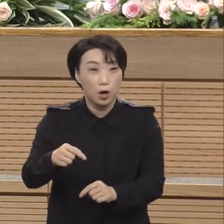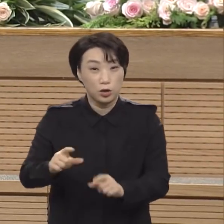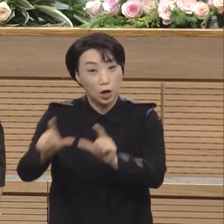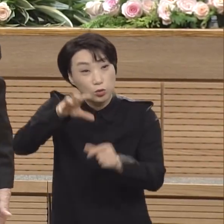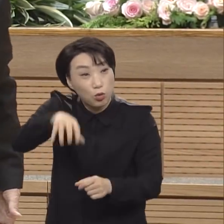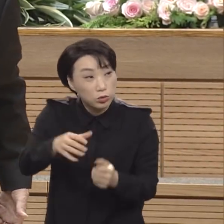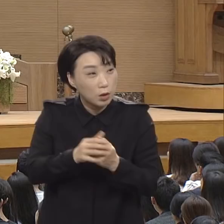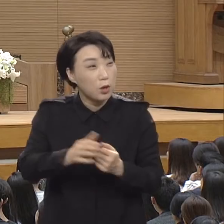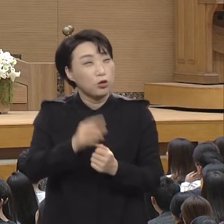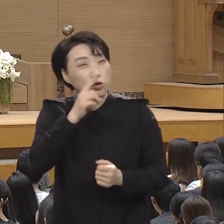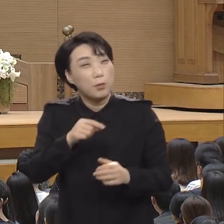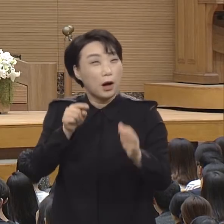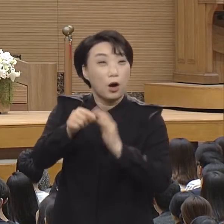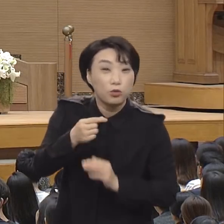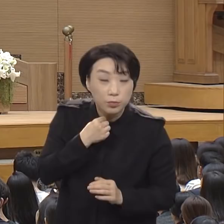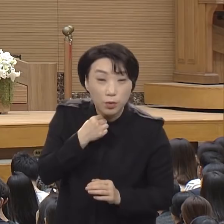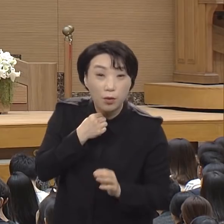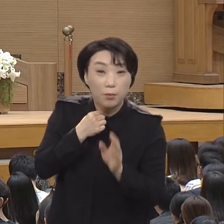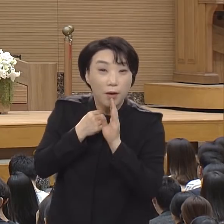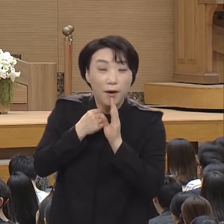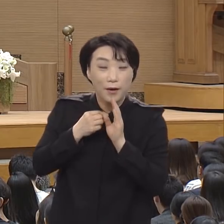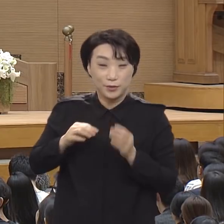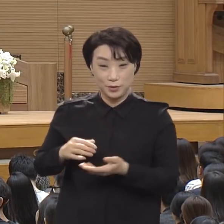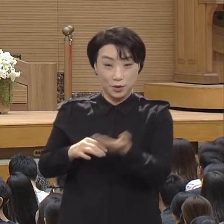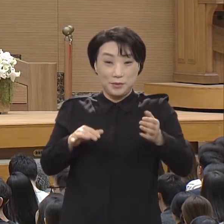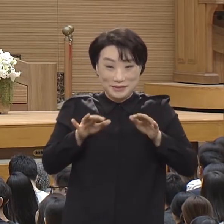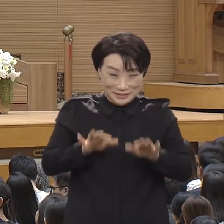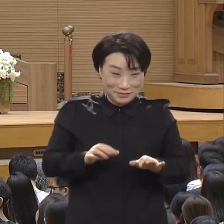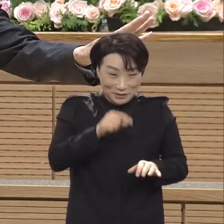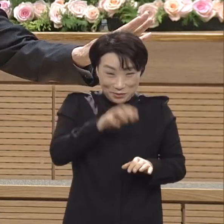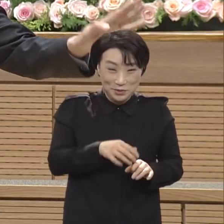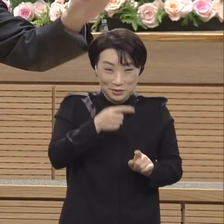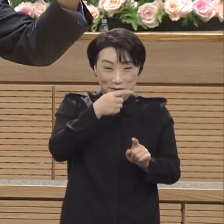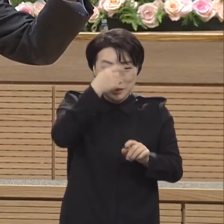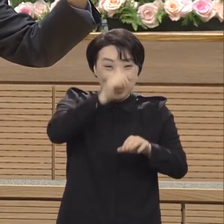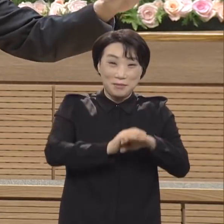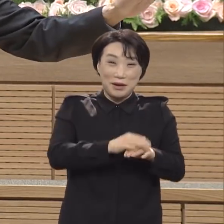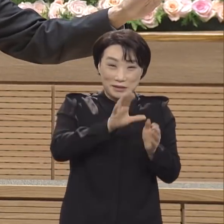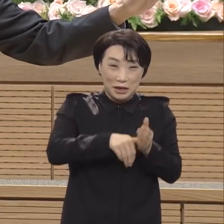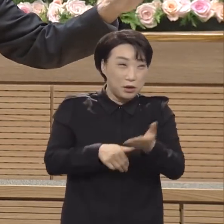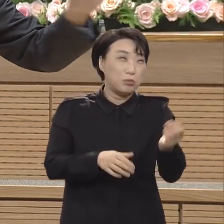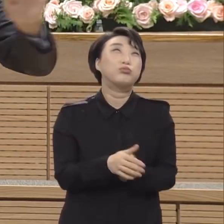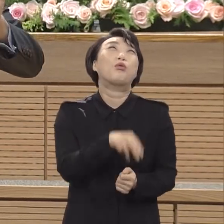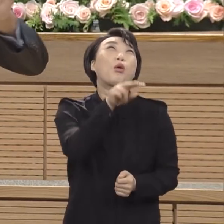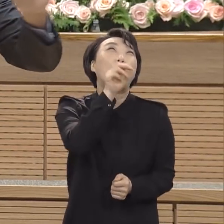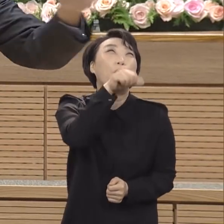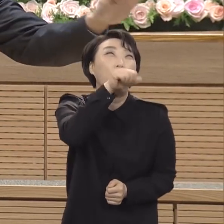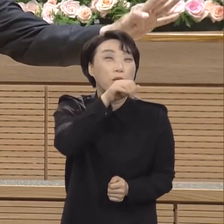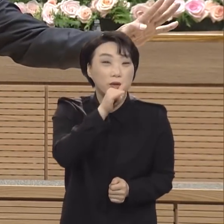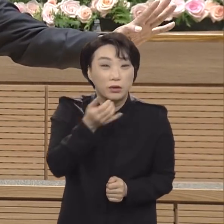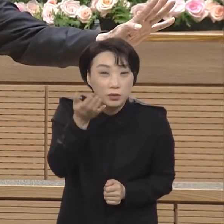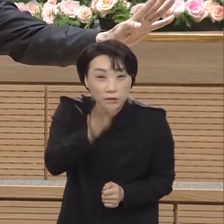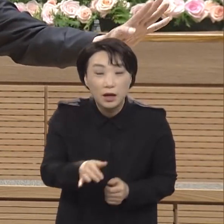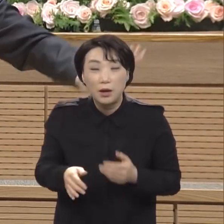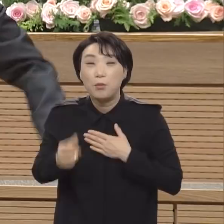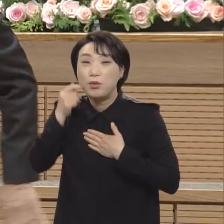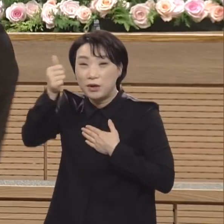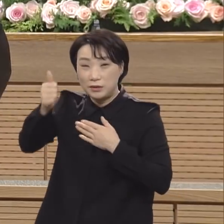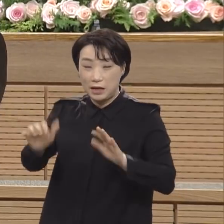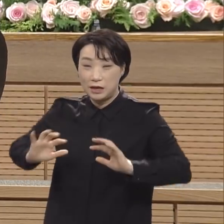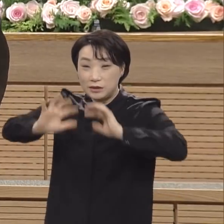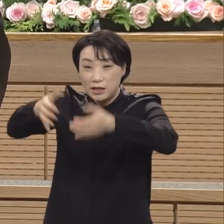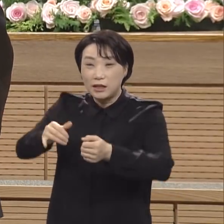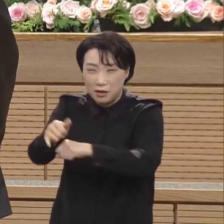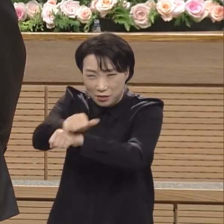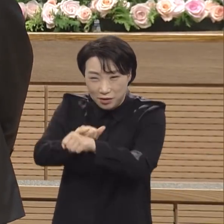싶지 않겠냐. 이게 여러분들이 여기서는 모르지만 여러분의 담임 목사가 전 세계에 집회 다니면서